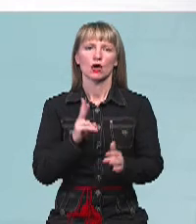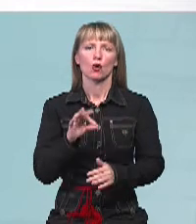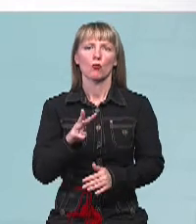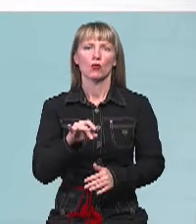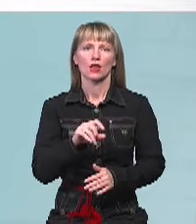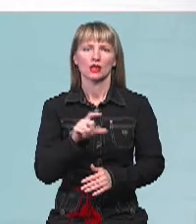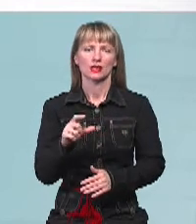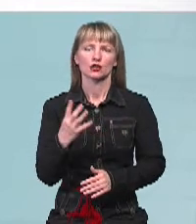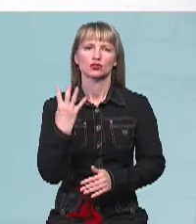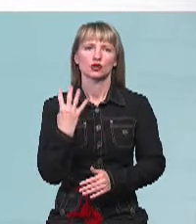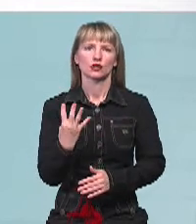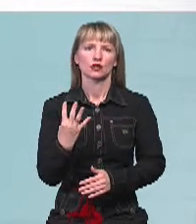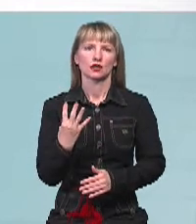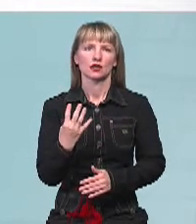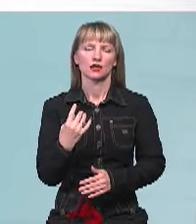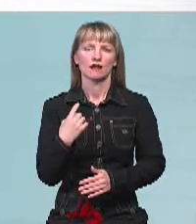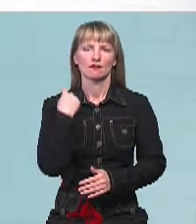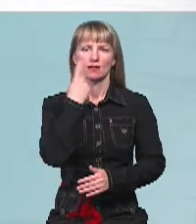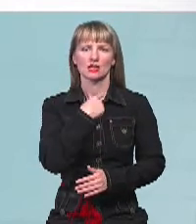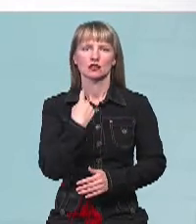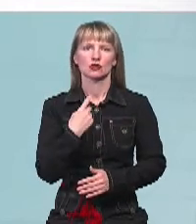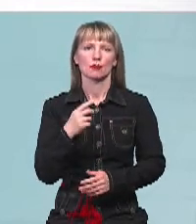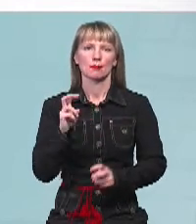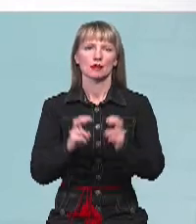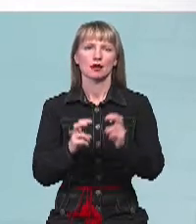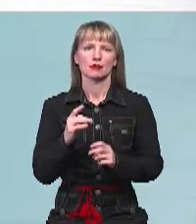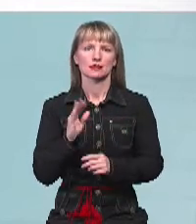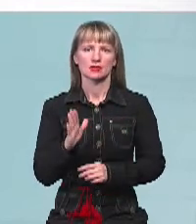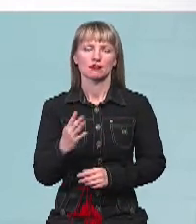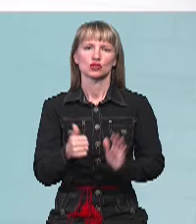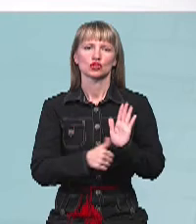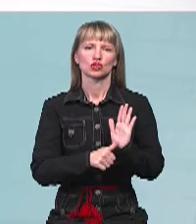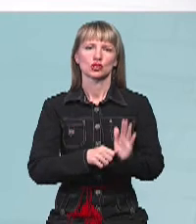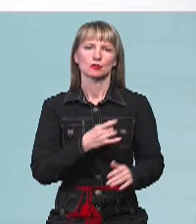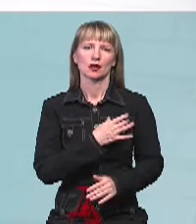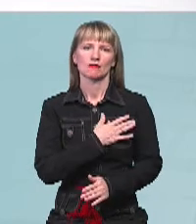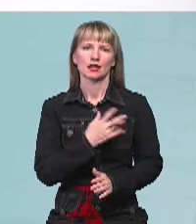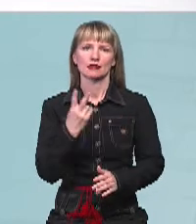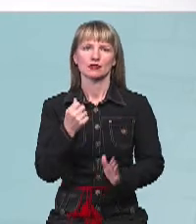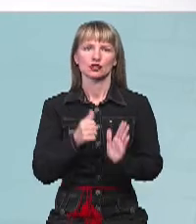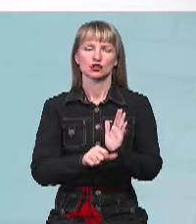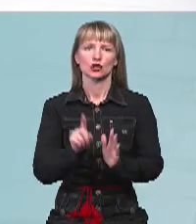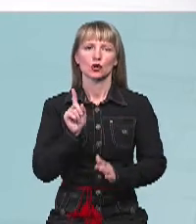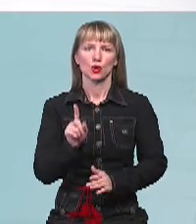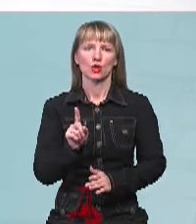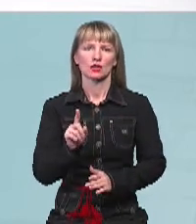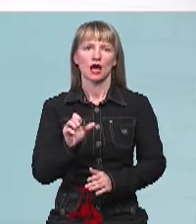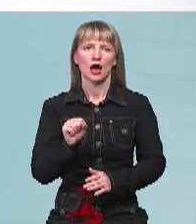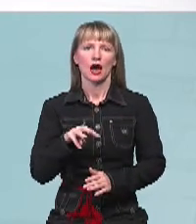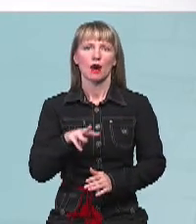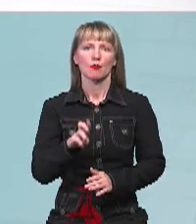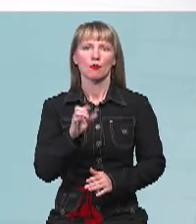комунальних, 4 – фізичні особи-підприємці, 6 – приватних, 261 –